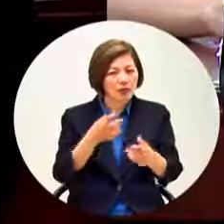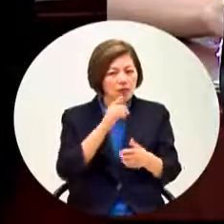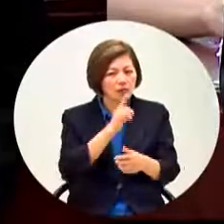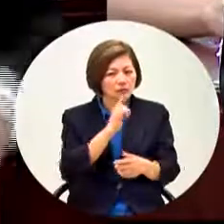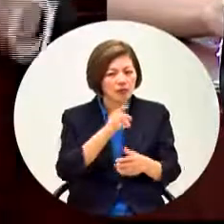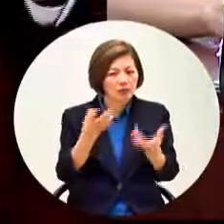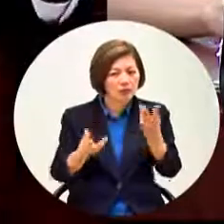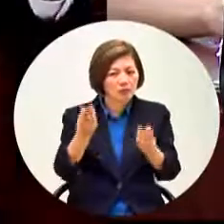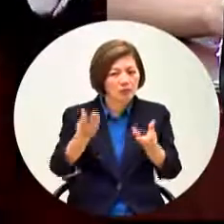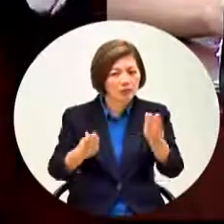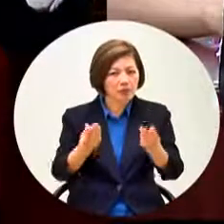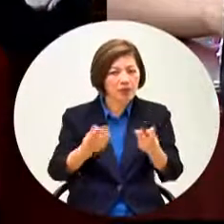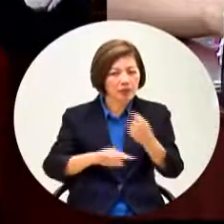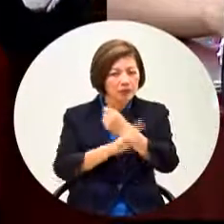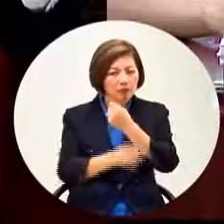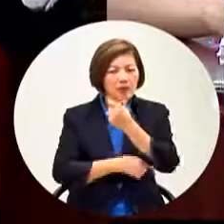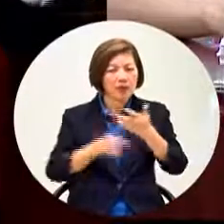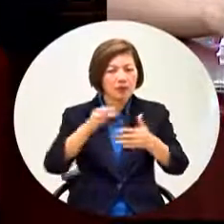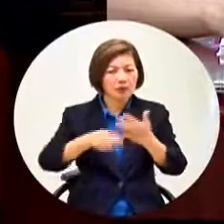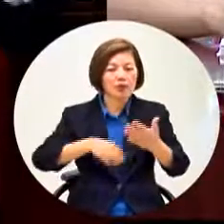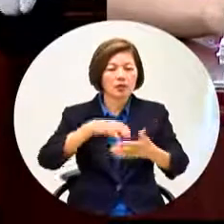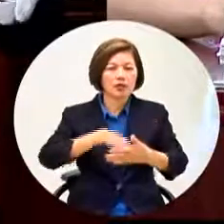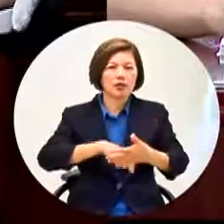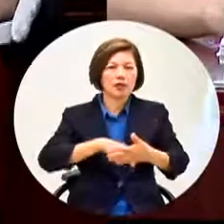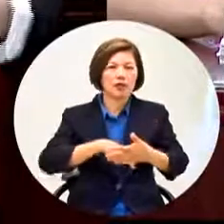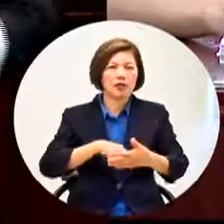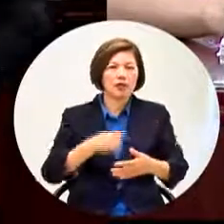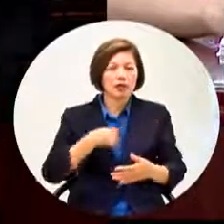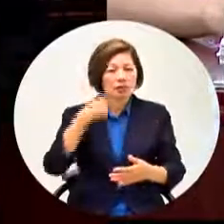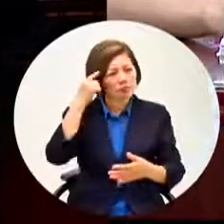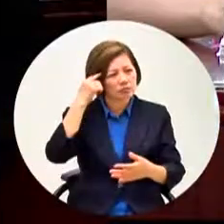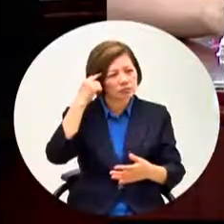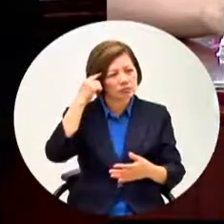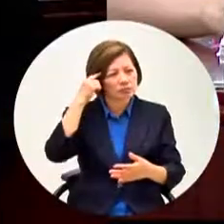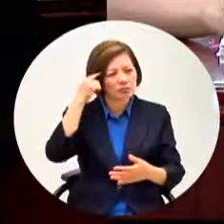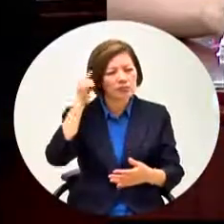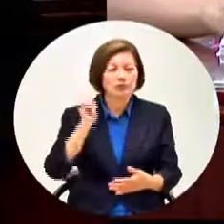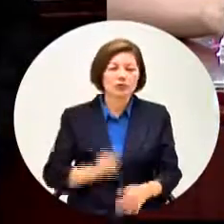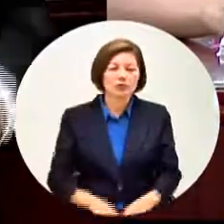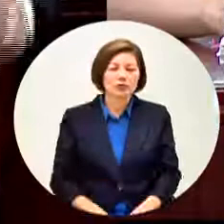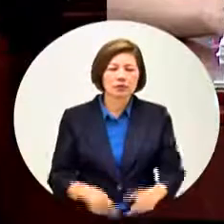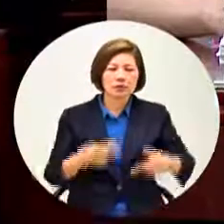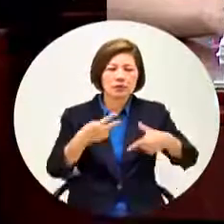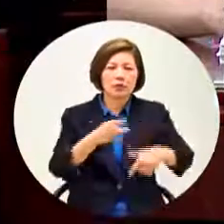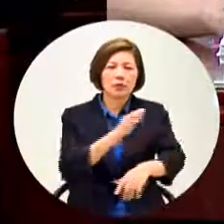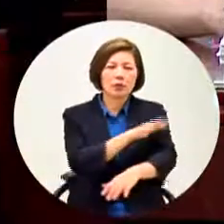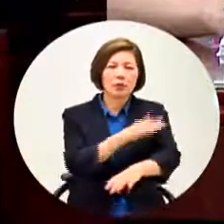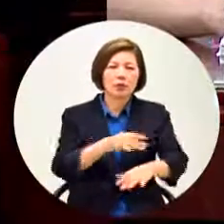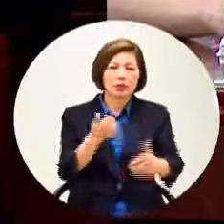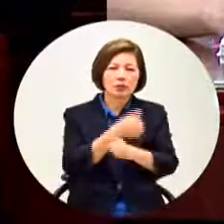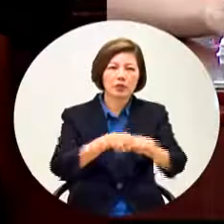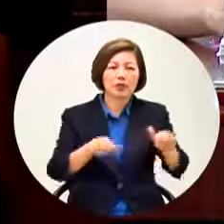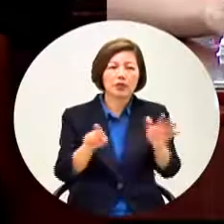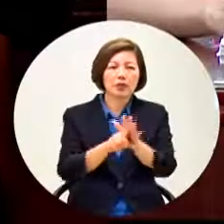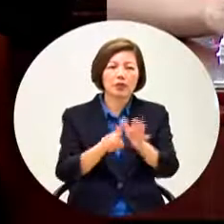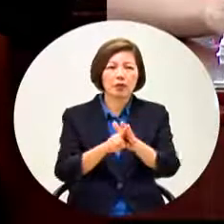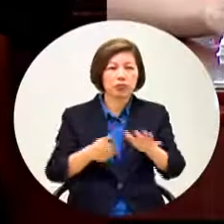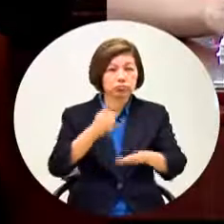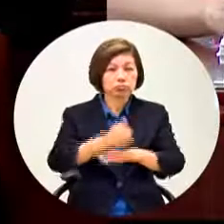个法规内底，就是讲，以我印象较早伫任务做代表的时阵，是毋是一个，